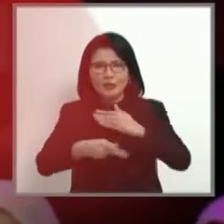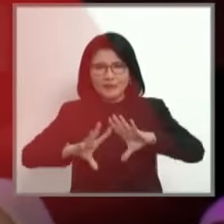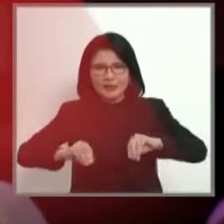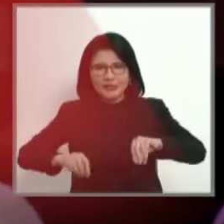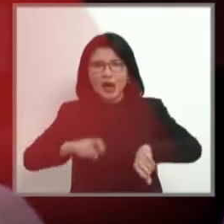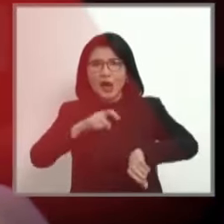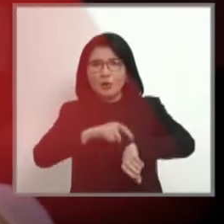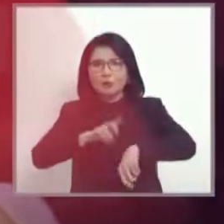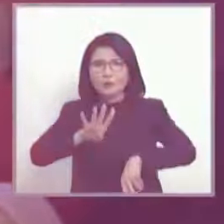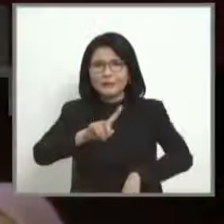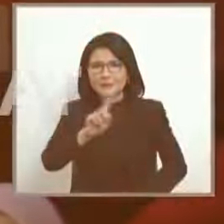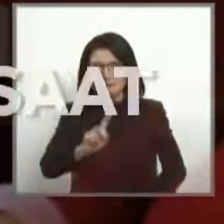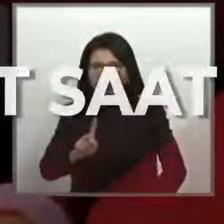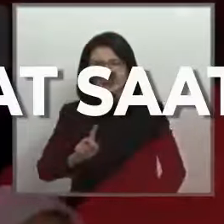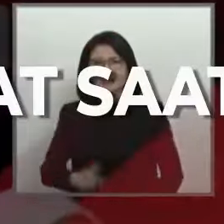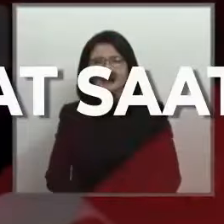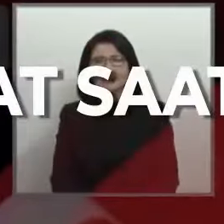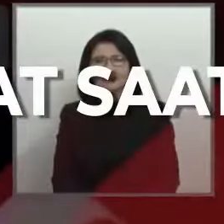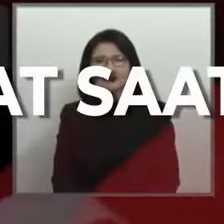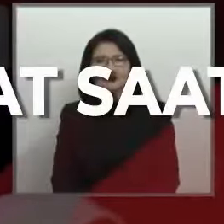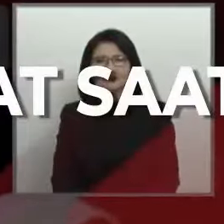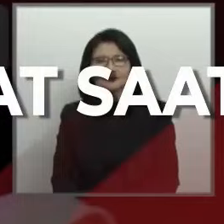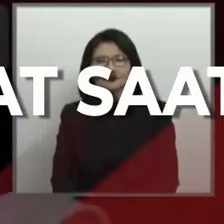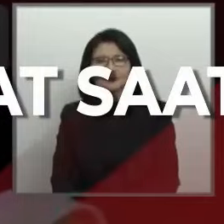menit dimulai Ketika anda